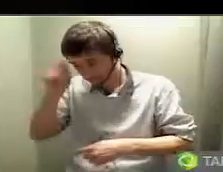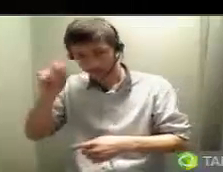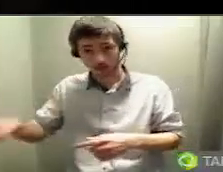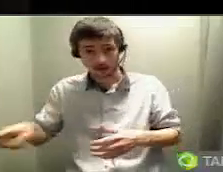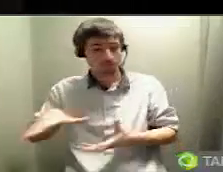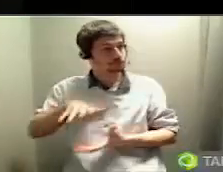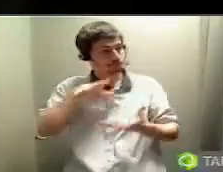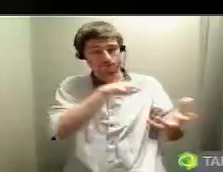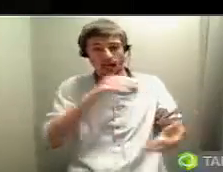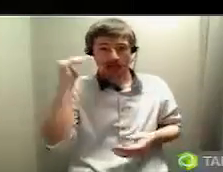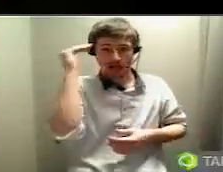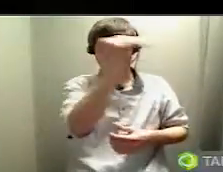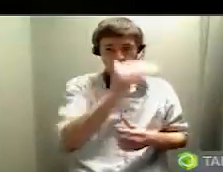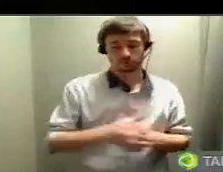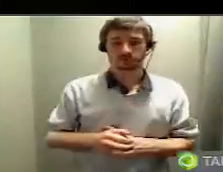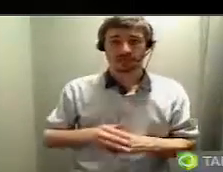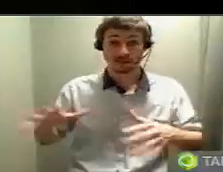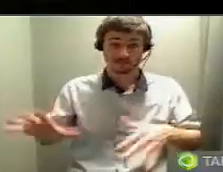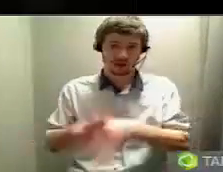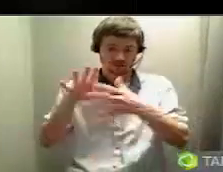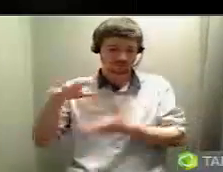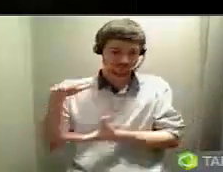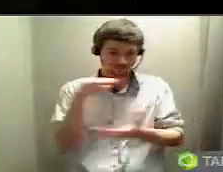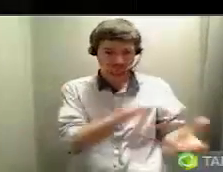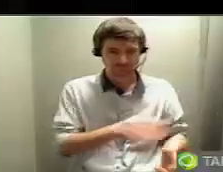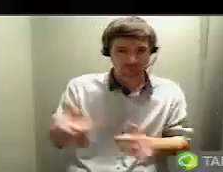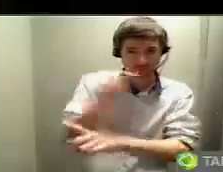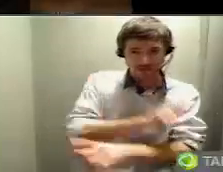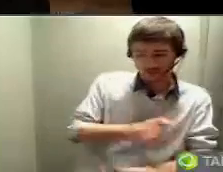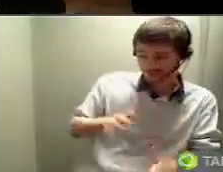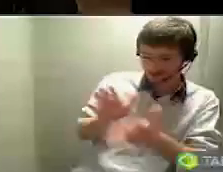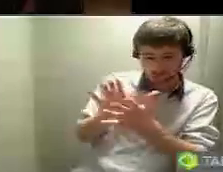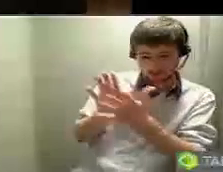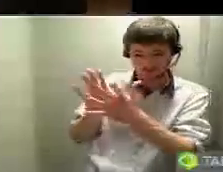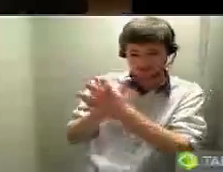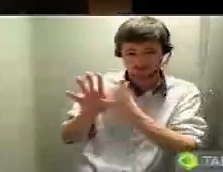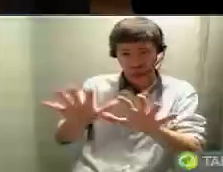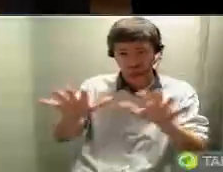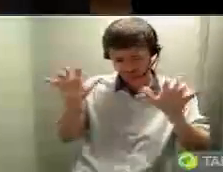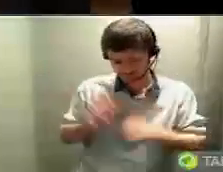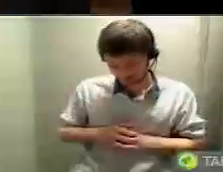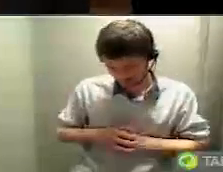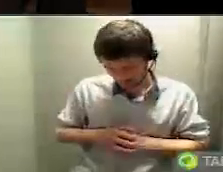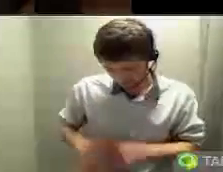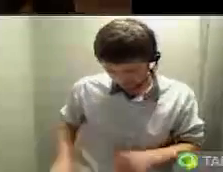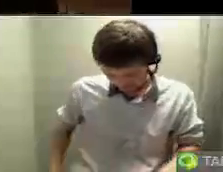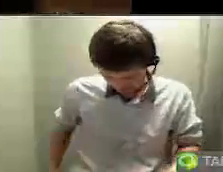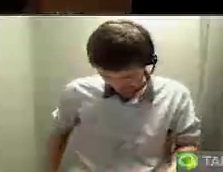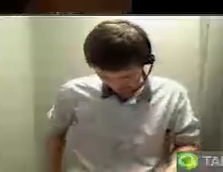Alors, on va vous remettre le trophée quand même. on va remettre le trophée. Comme j'ai qu'une main, on va le faire à deux.